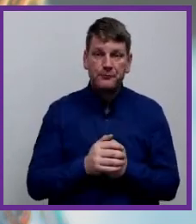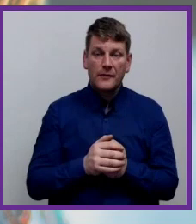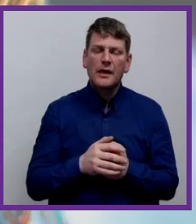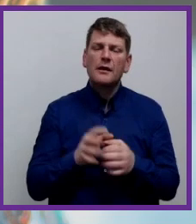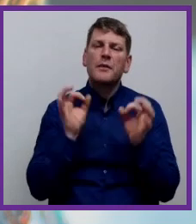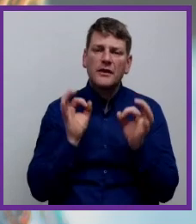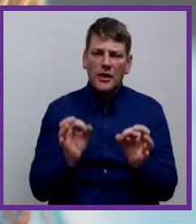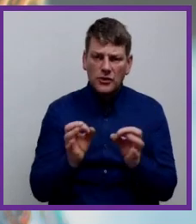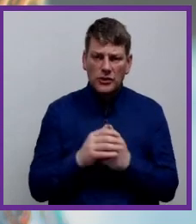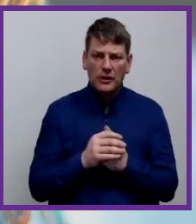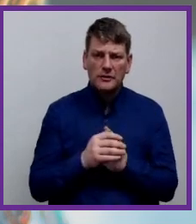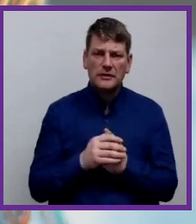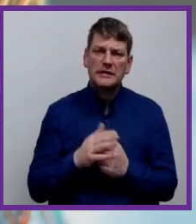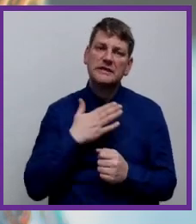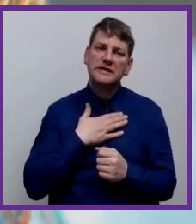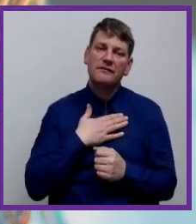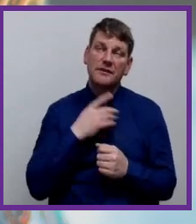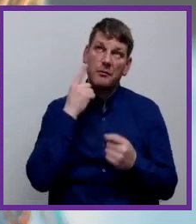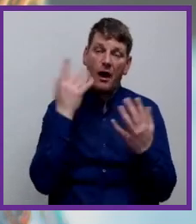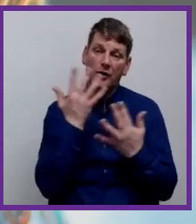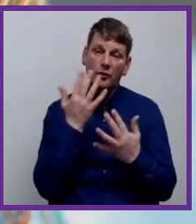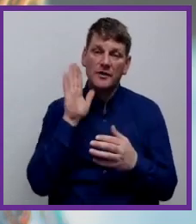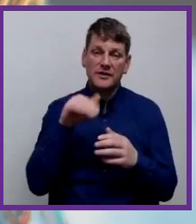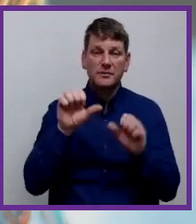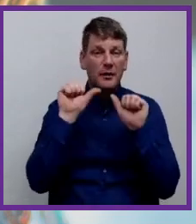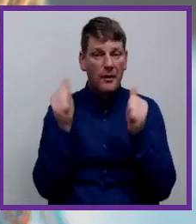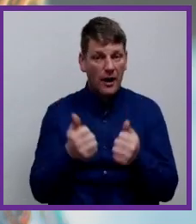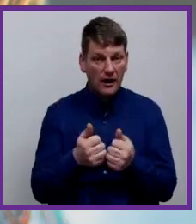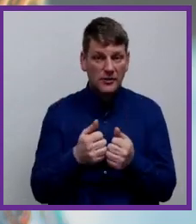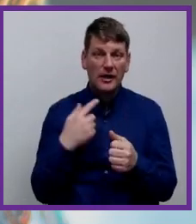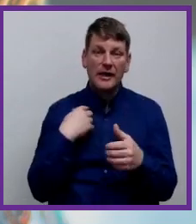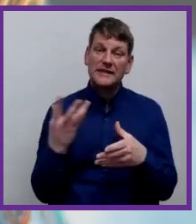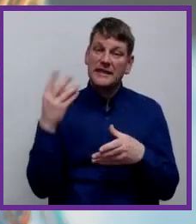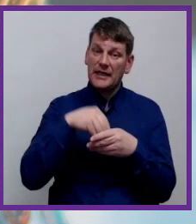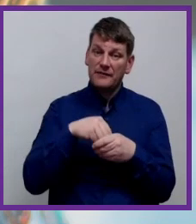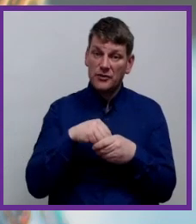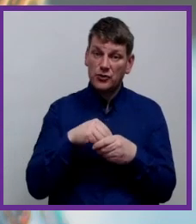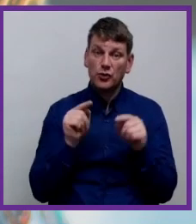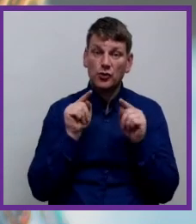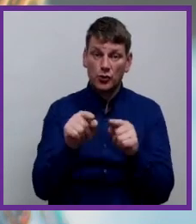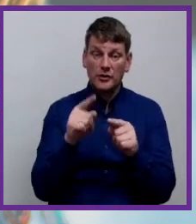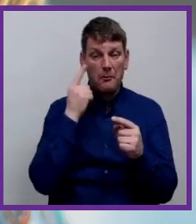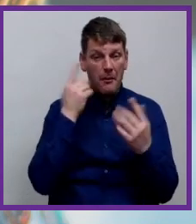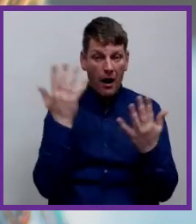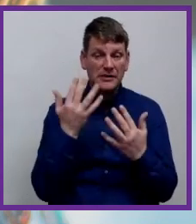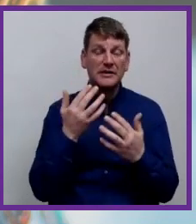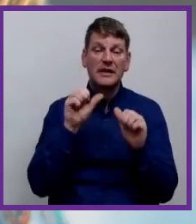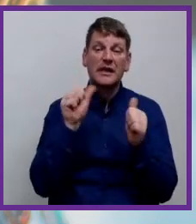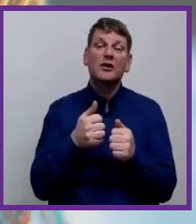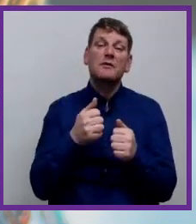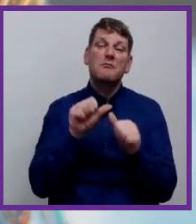patiešām savās pārdomās par mākslu es tad ietveršu šos te mākslinieku mākslas darba